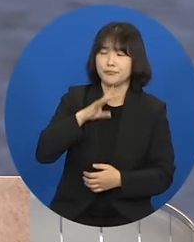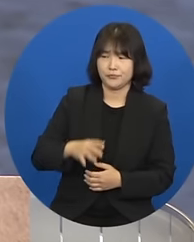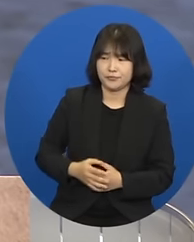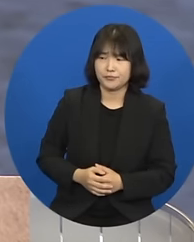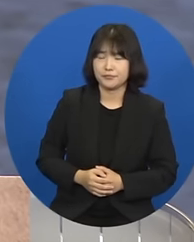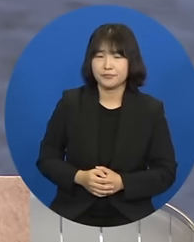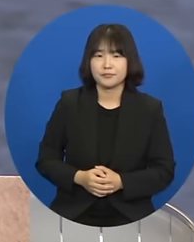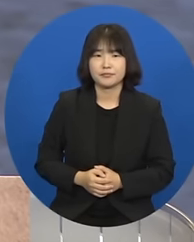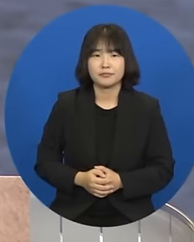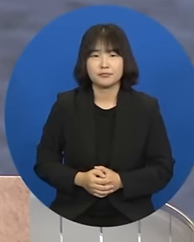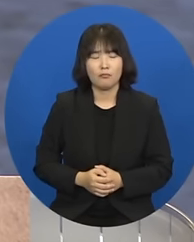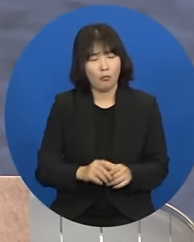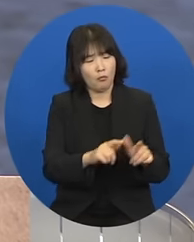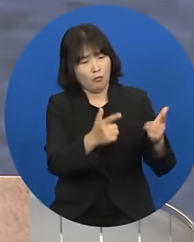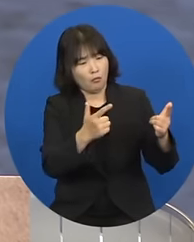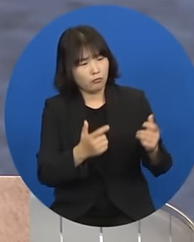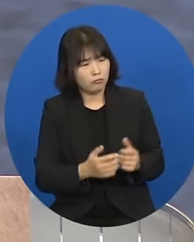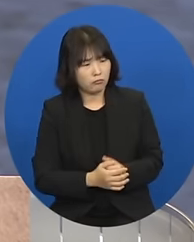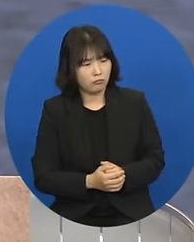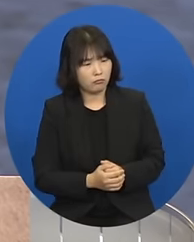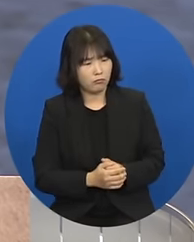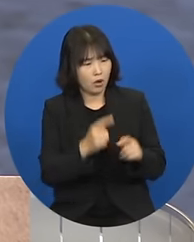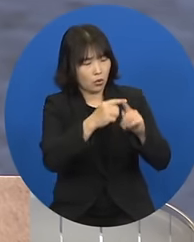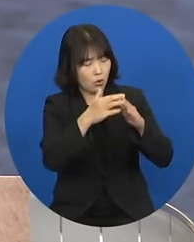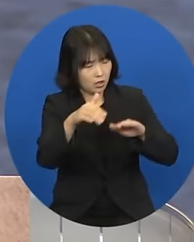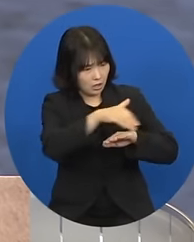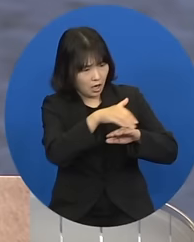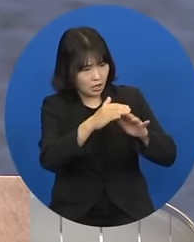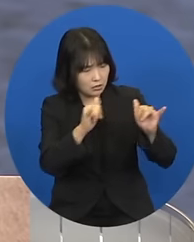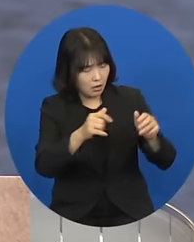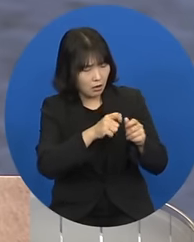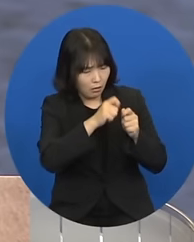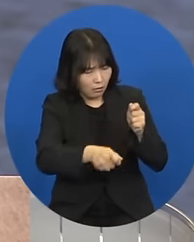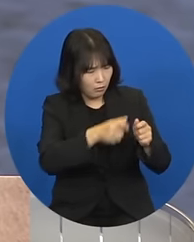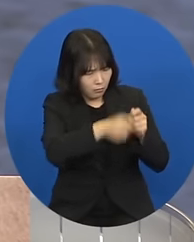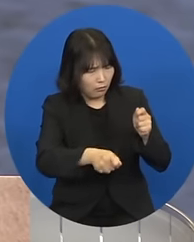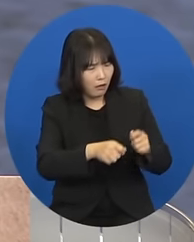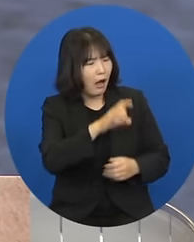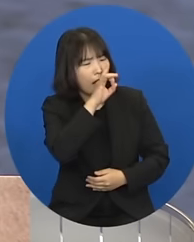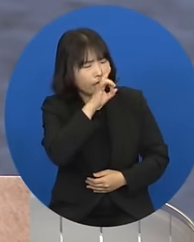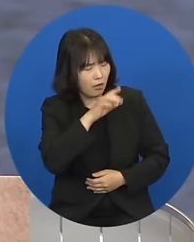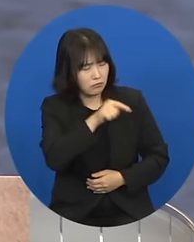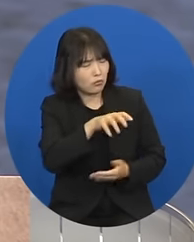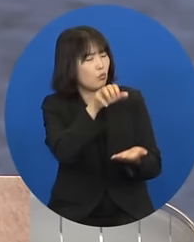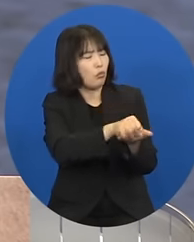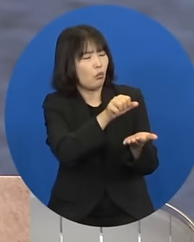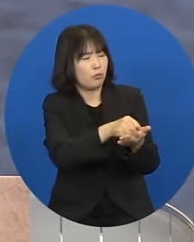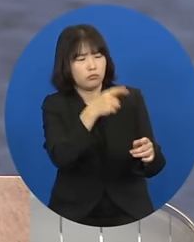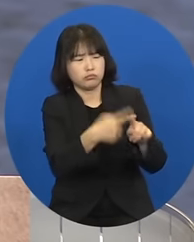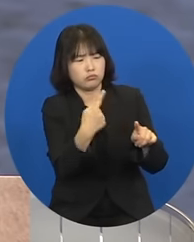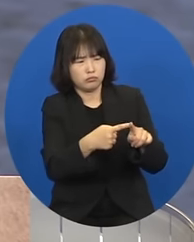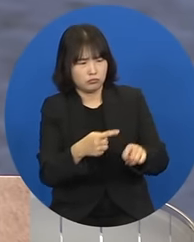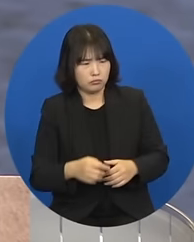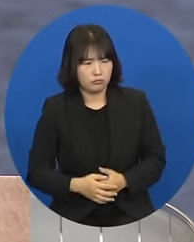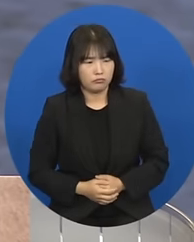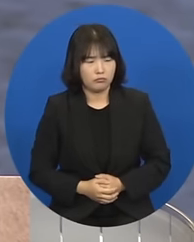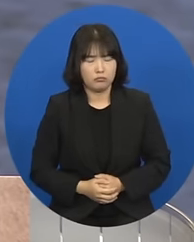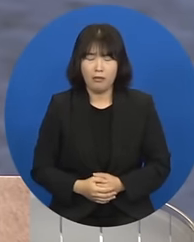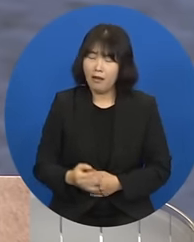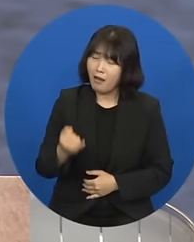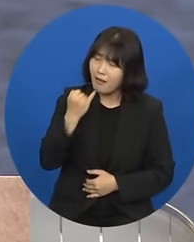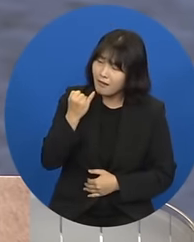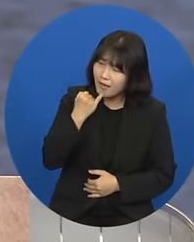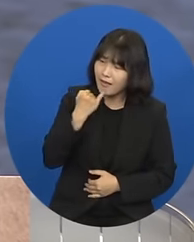그랬어요. 아닌데 언니, 교회 다닌 사람은 내가 볼 때 고스톱 치면 안 될 것 같은데 그거 도박이잖아.